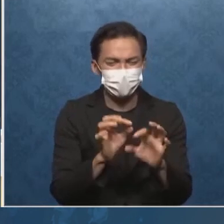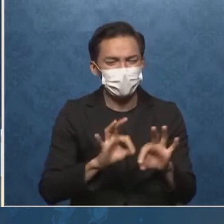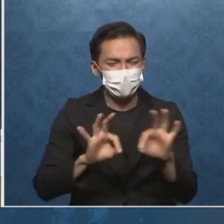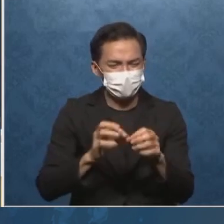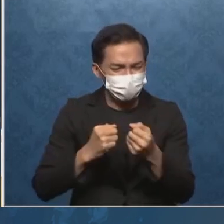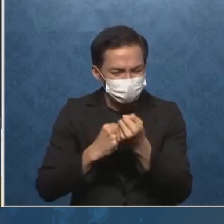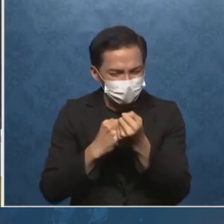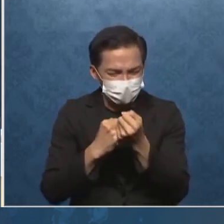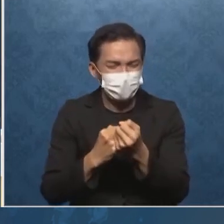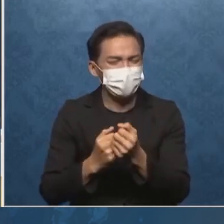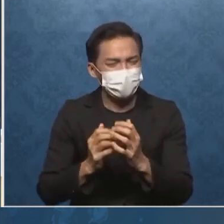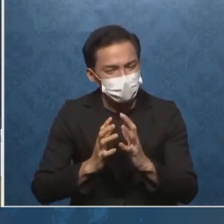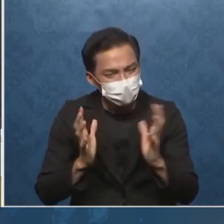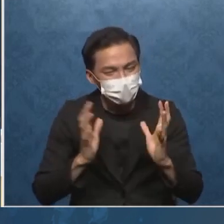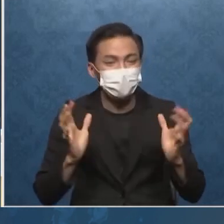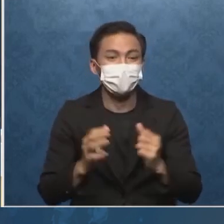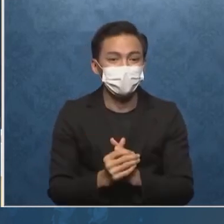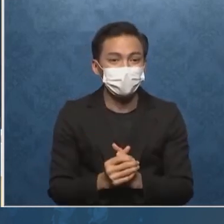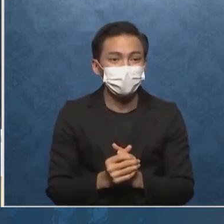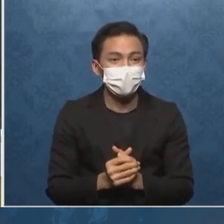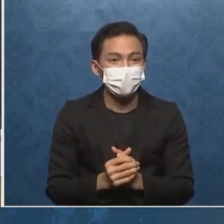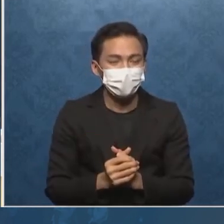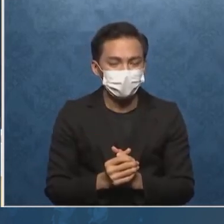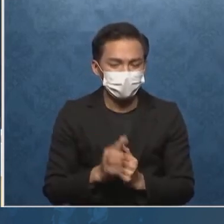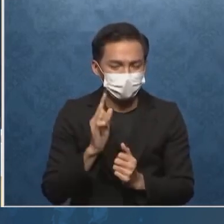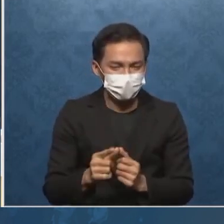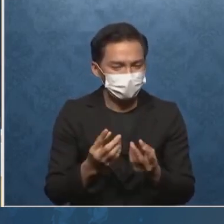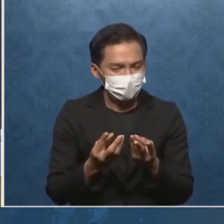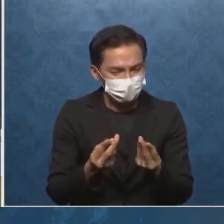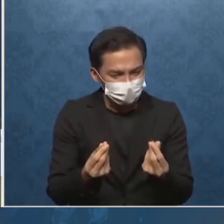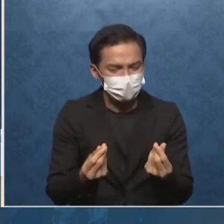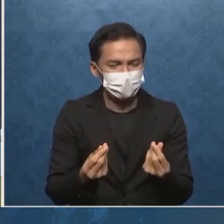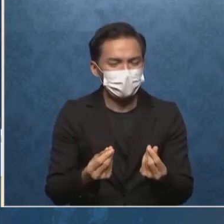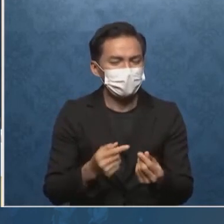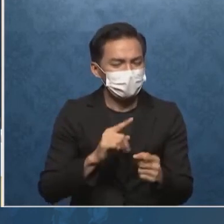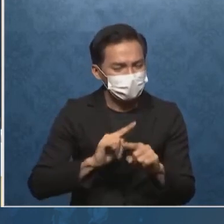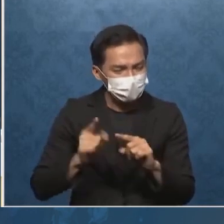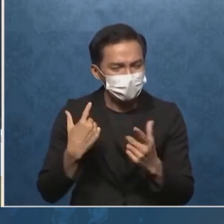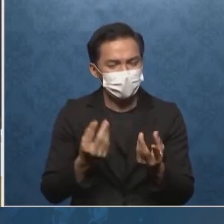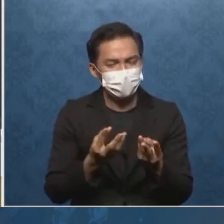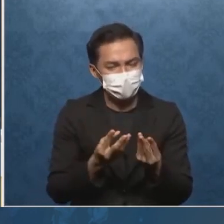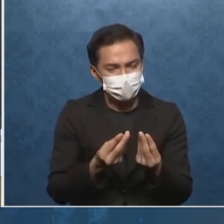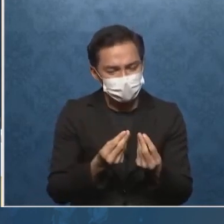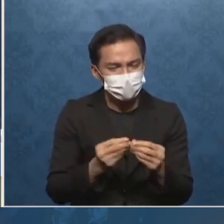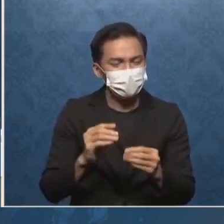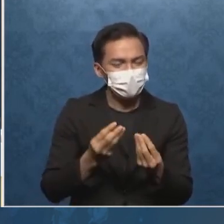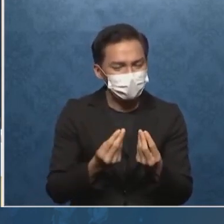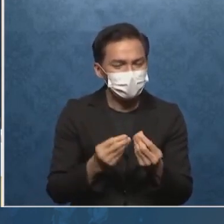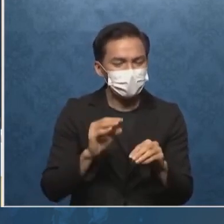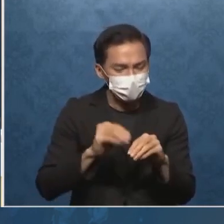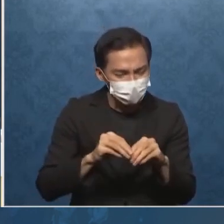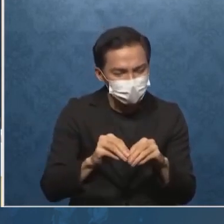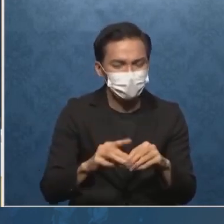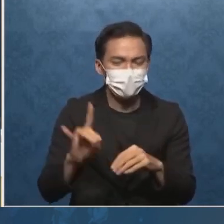อย่างสูงต้องใช้อ่าทรัพยากรสนับสนุนจากภาครัฐไม่ว่าจะเป็นพันธุ์พืชพันธุ์สัตว์เงินทุนใน